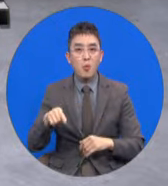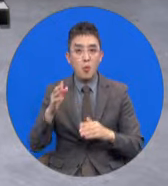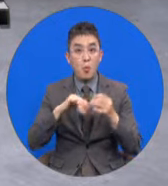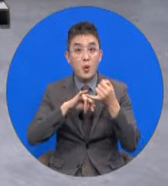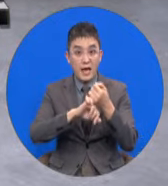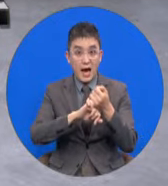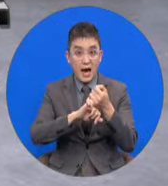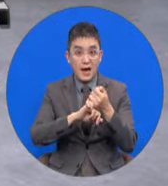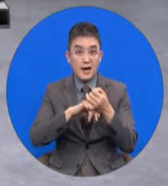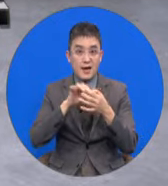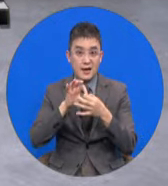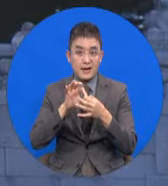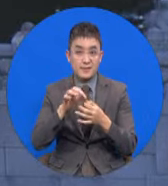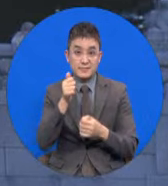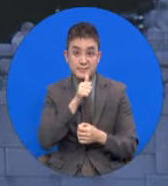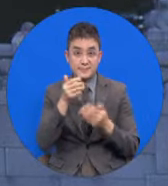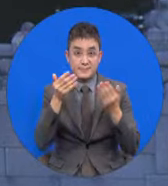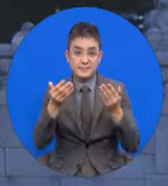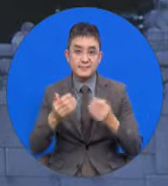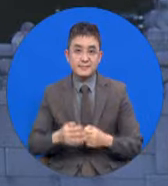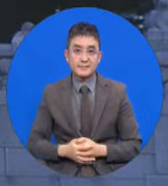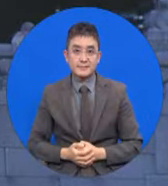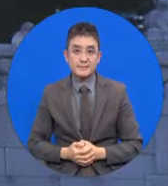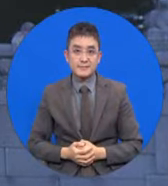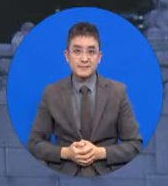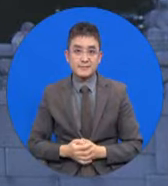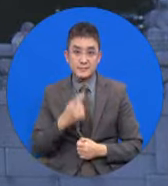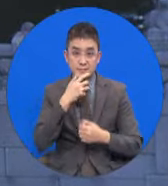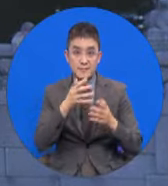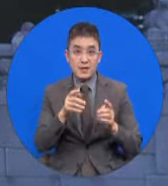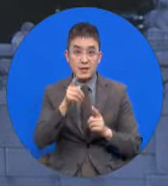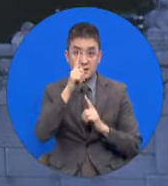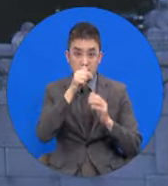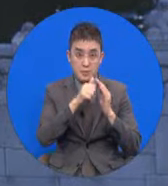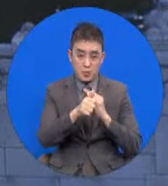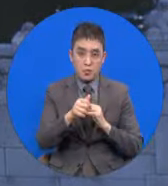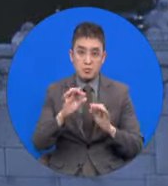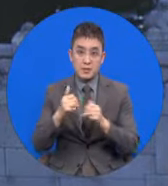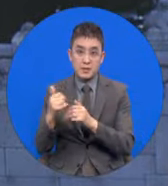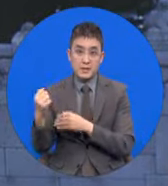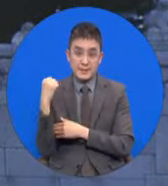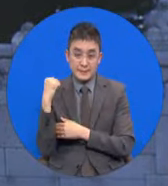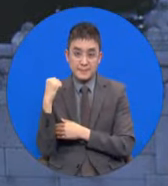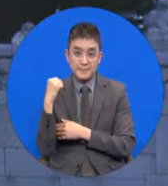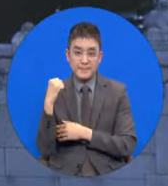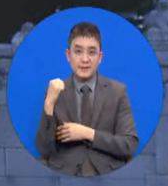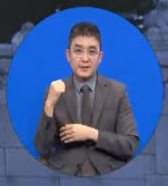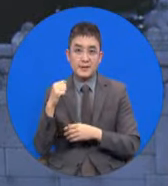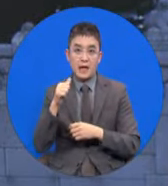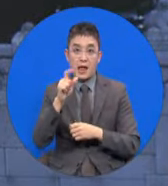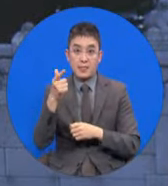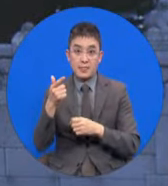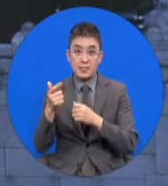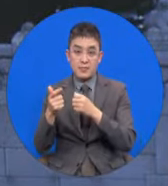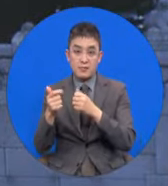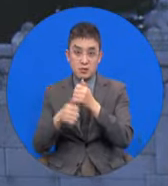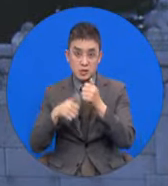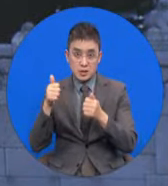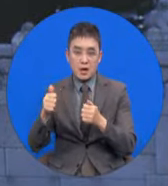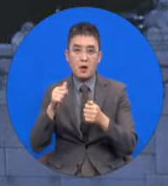소개 한번 드리겠습니다. 먼저 이재명 대표, 한동훈 비대위원장, 양당 대표의 공약과 관련된 발언들